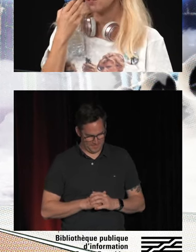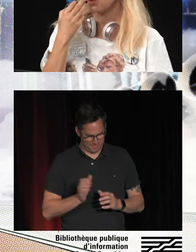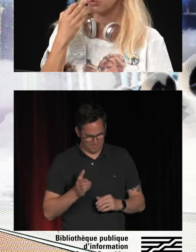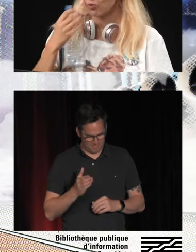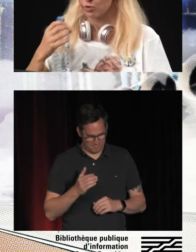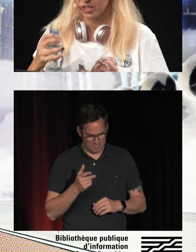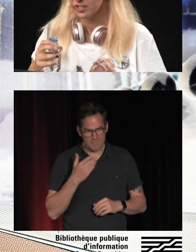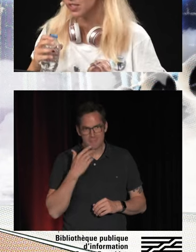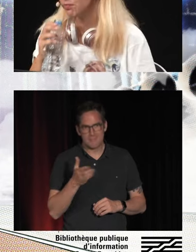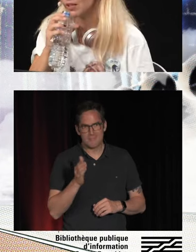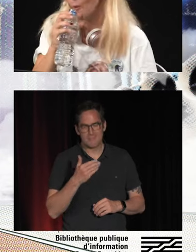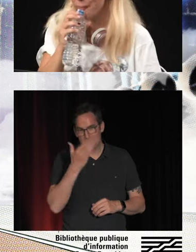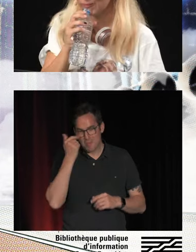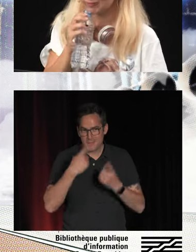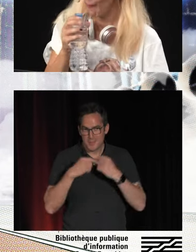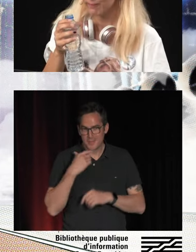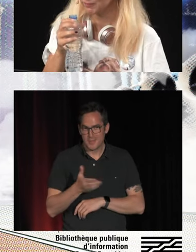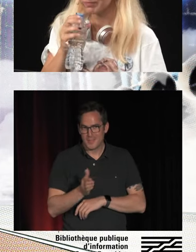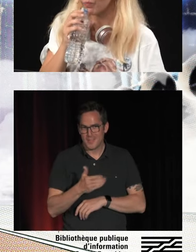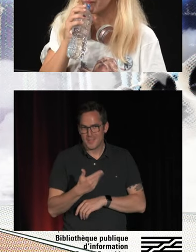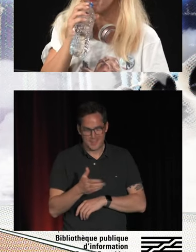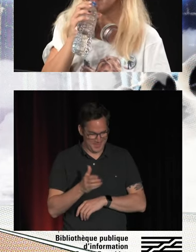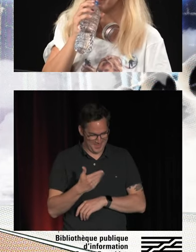Je sais pas comment on fait scrunch en LSF, mais